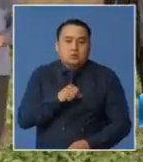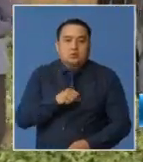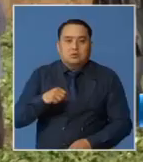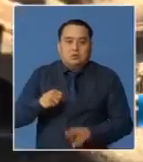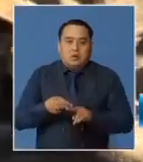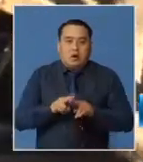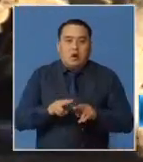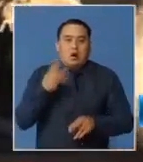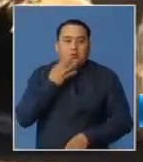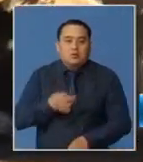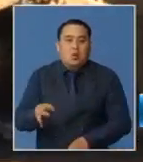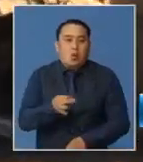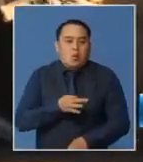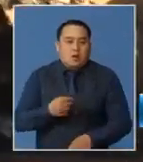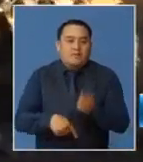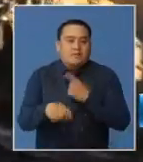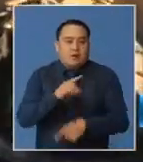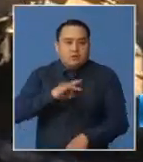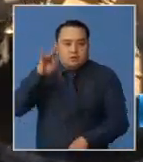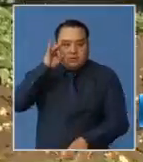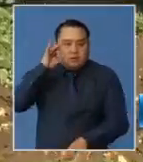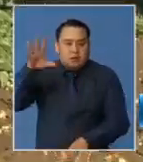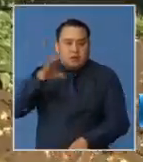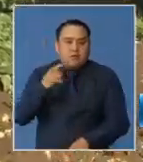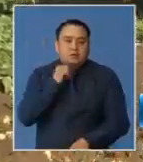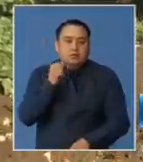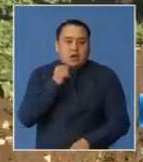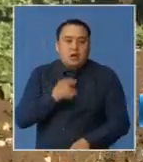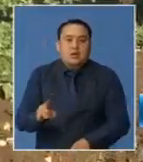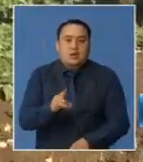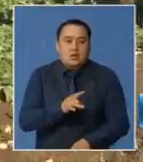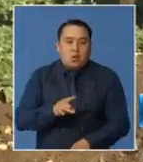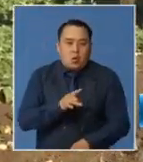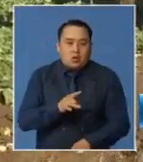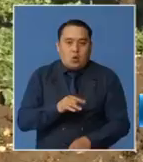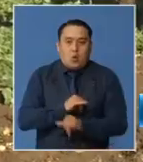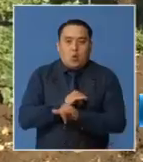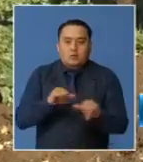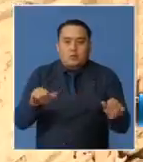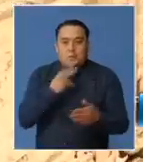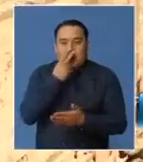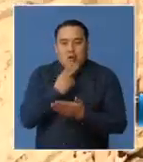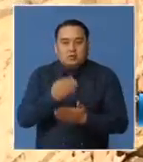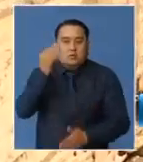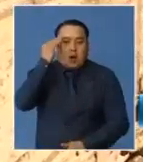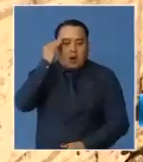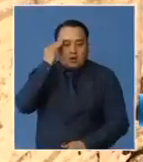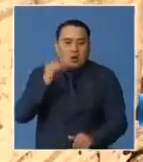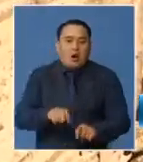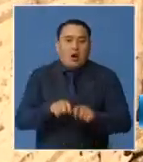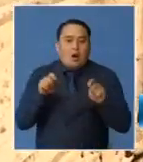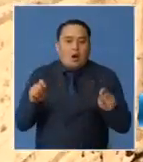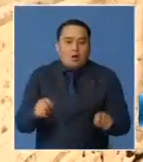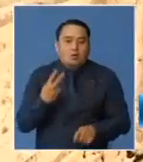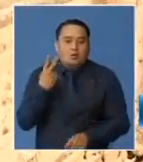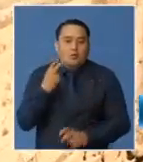за себя. Алматинская область вернула себе былую славу сахарного региона страны. Увеличение показателей поспособствовали и открытию